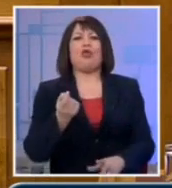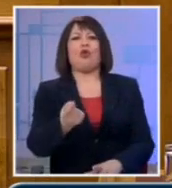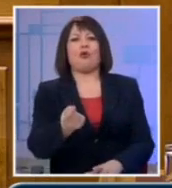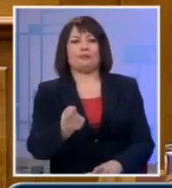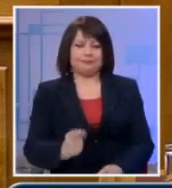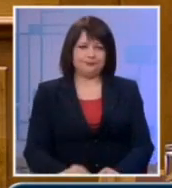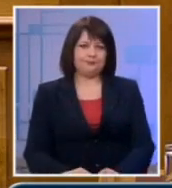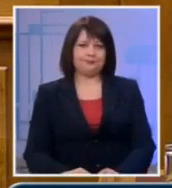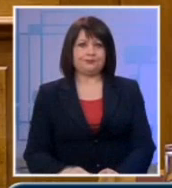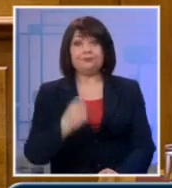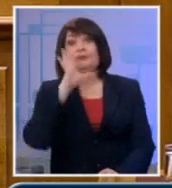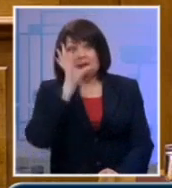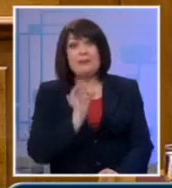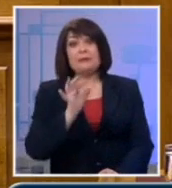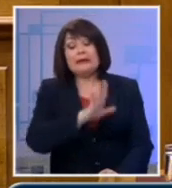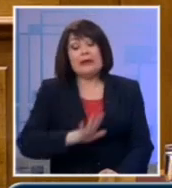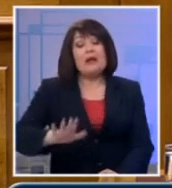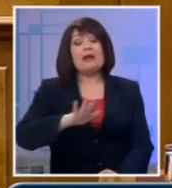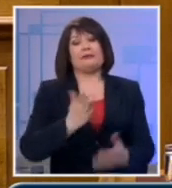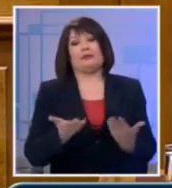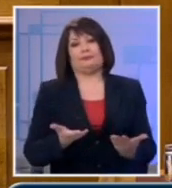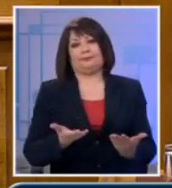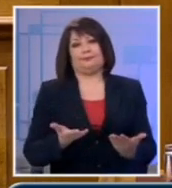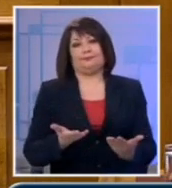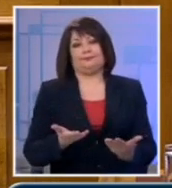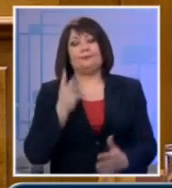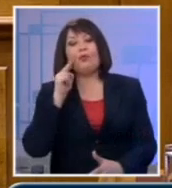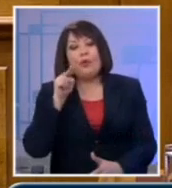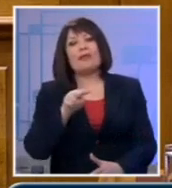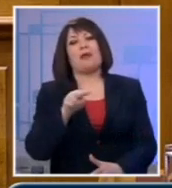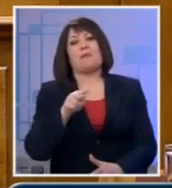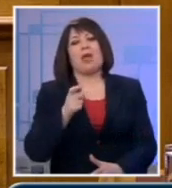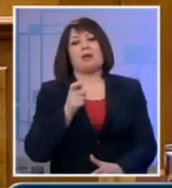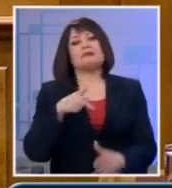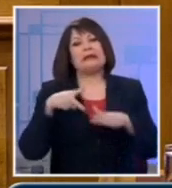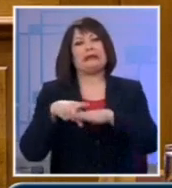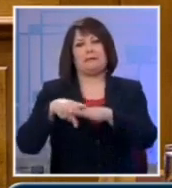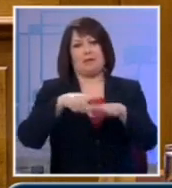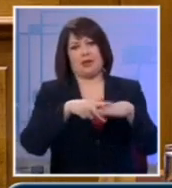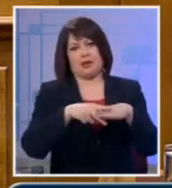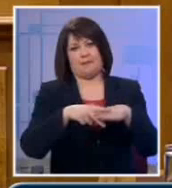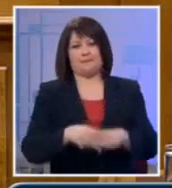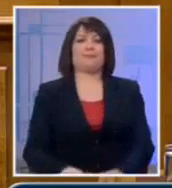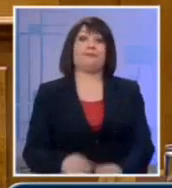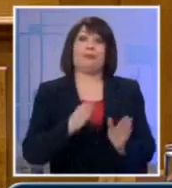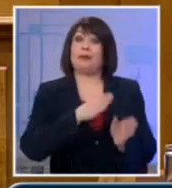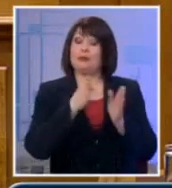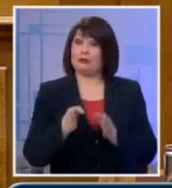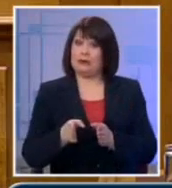Αυτή ήταν λοιπόν η πραγματική εικόνα που αντικρίσαμε στα ταμεία. Και